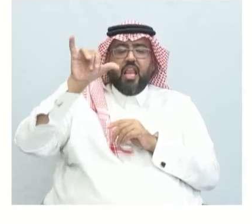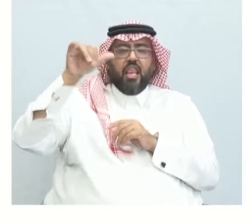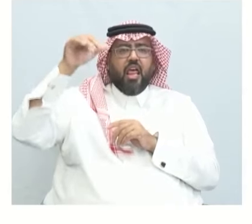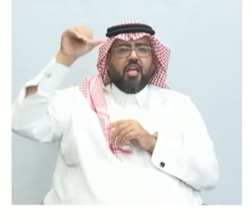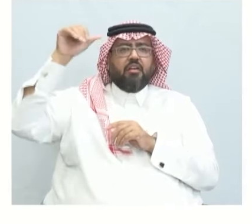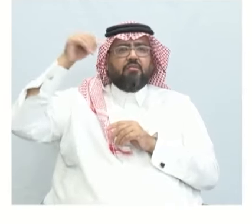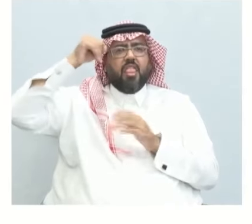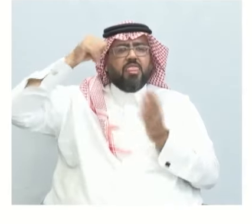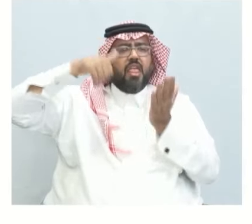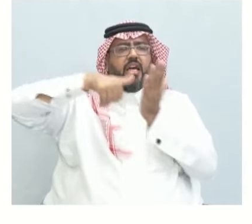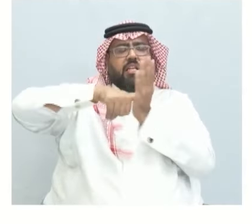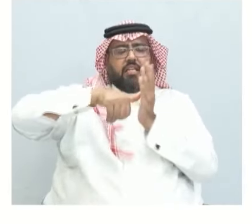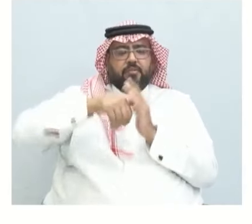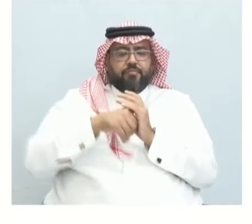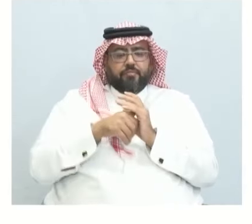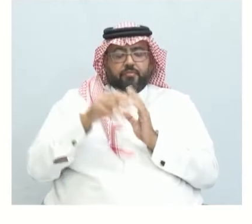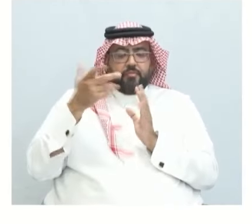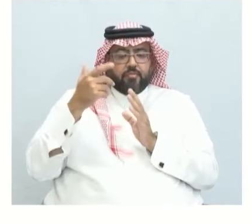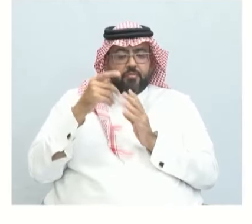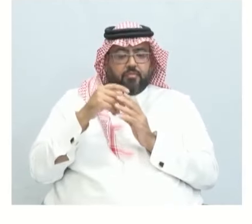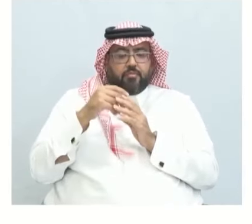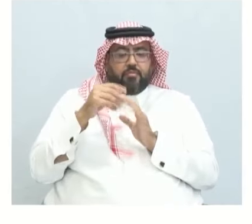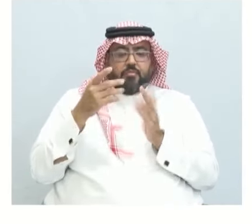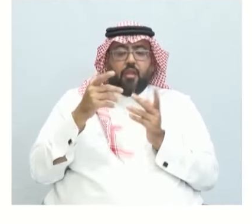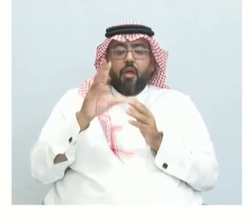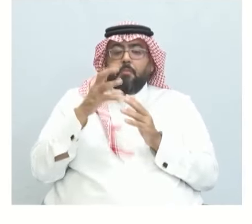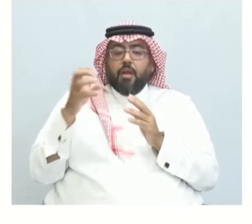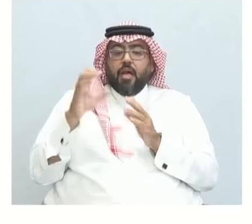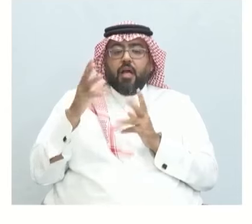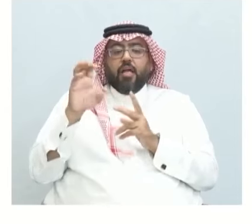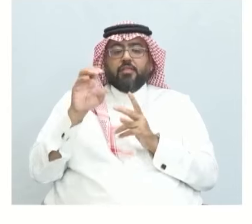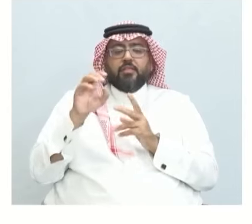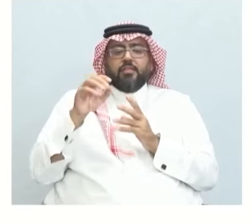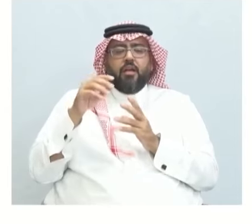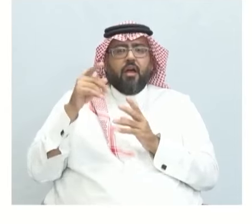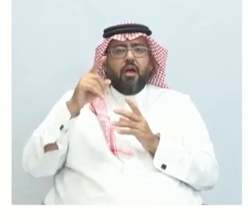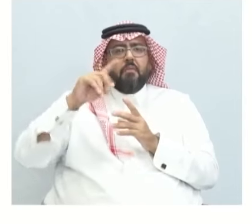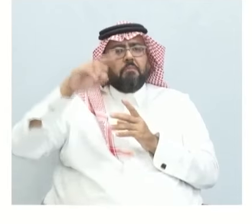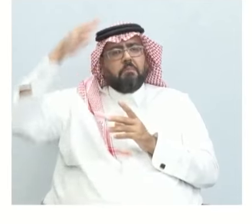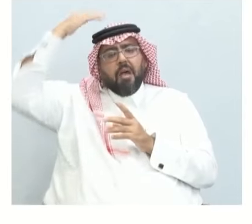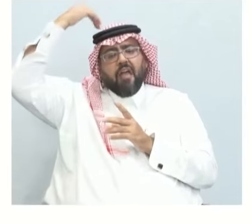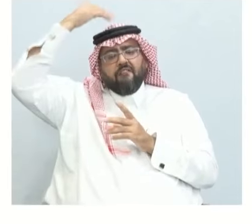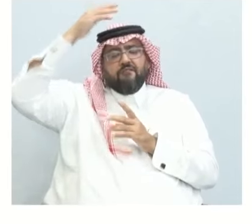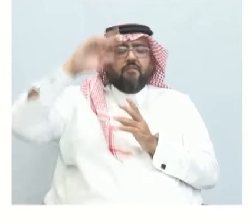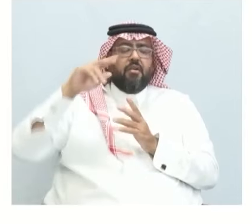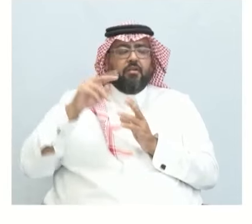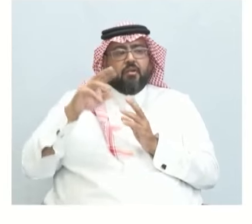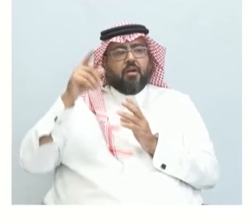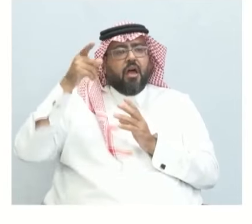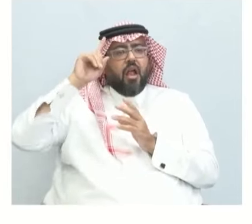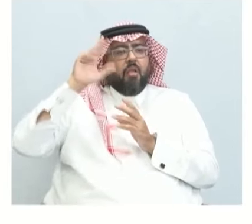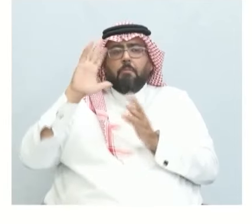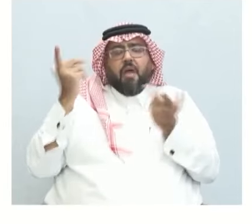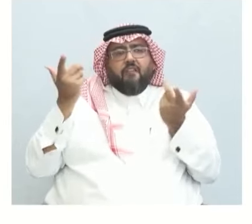العصر جدل بين المؤرخين فمنهم من جعل هذا المعنى مرادفا لعدم العلم بمعنى ان الجهل هو ضد العلم